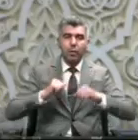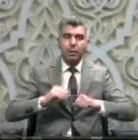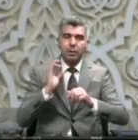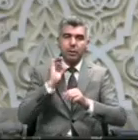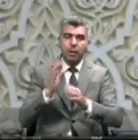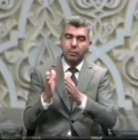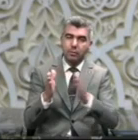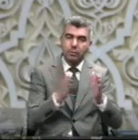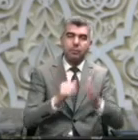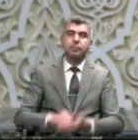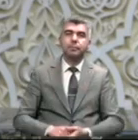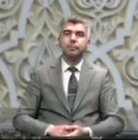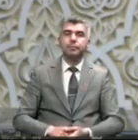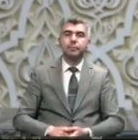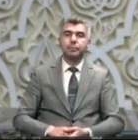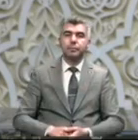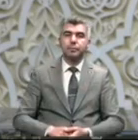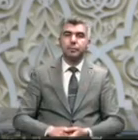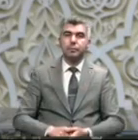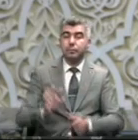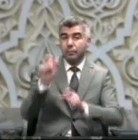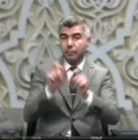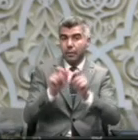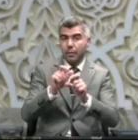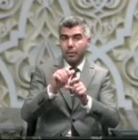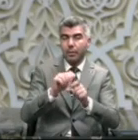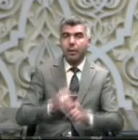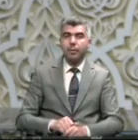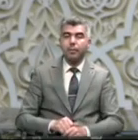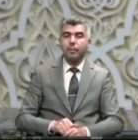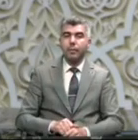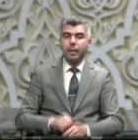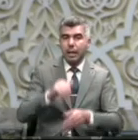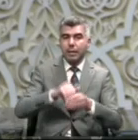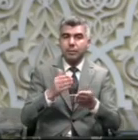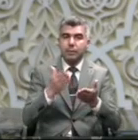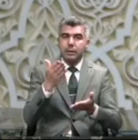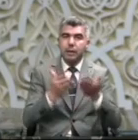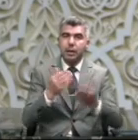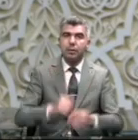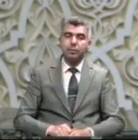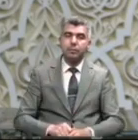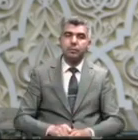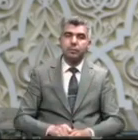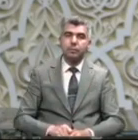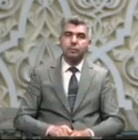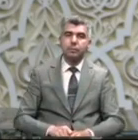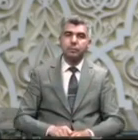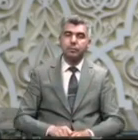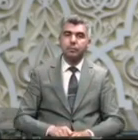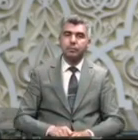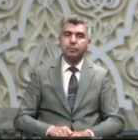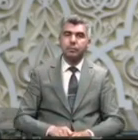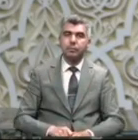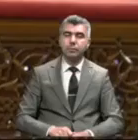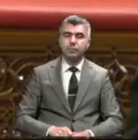سيد المستشار المحترم الان الكلمه لاحد افراد الفريق الاستقلالي المتمسك بالرتبه السابعه